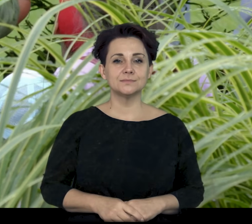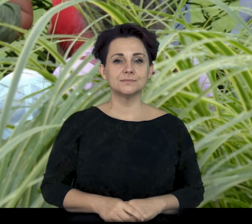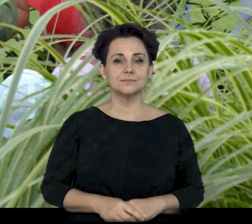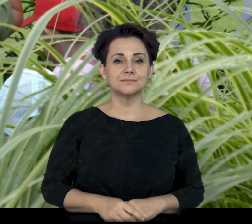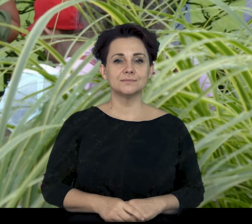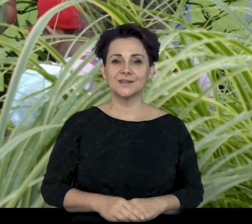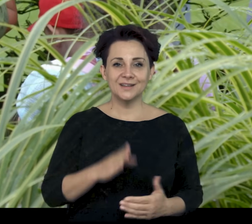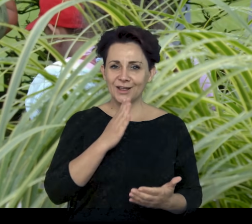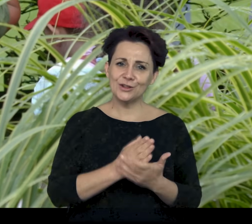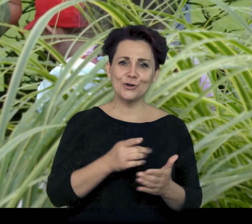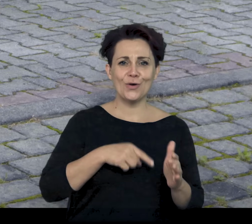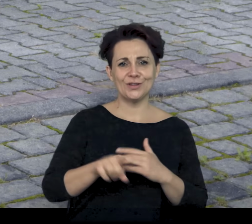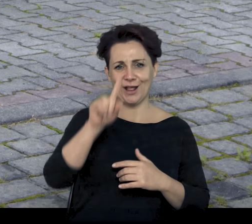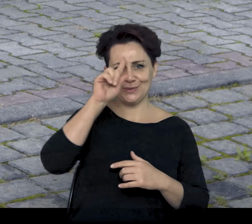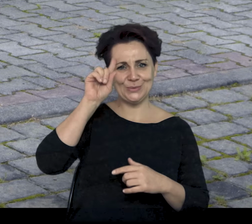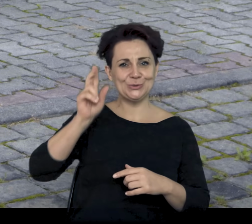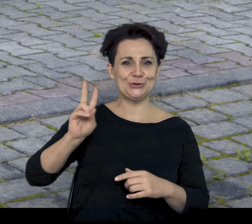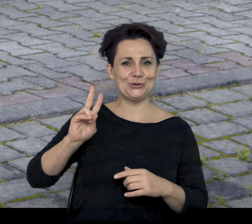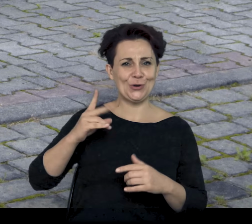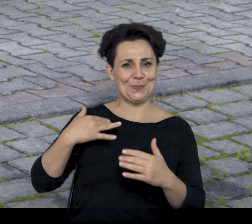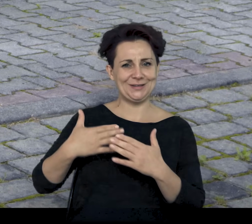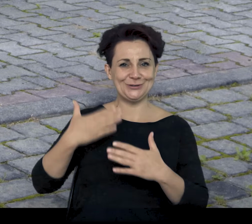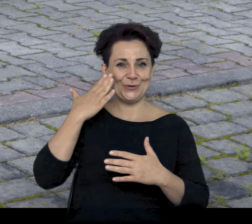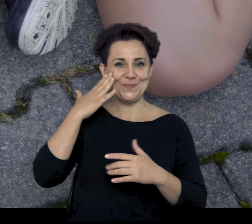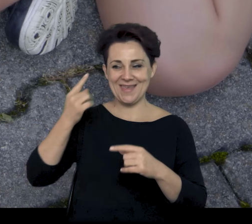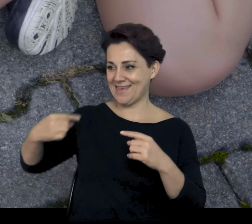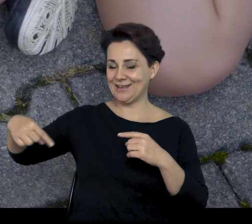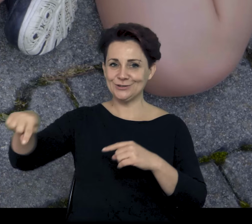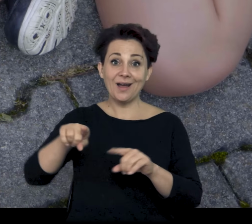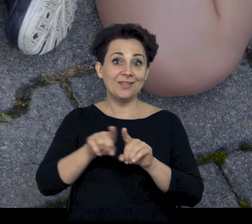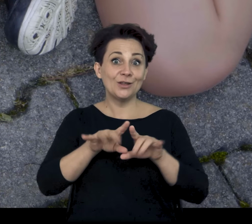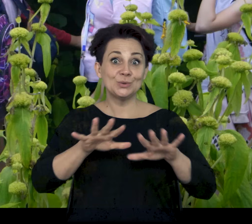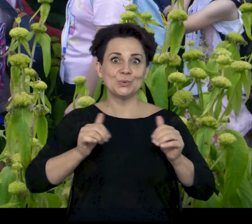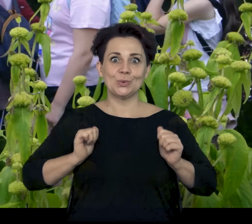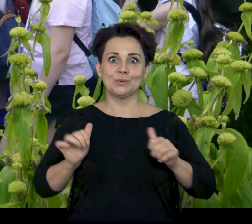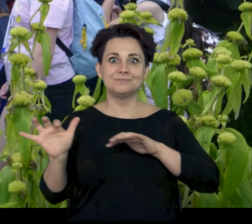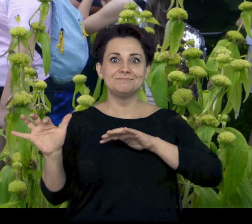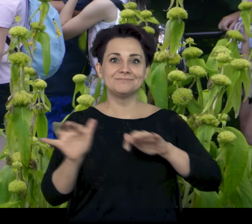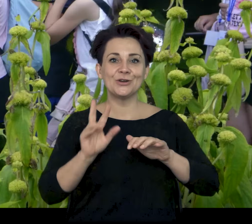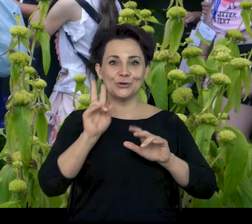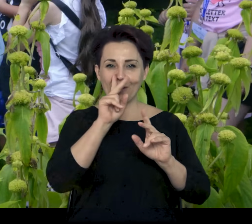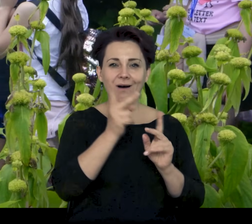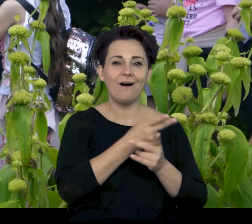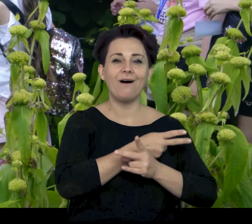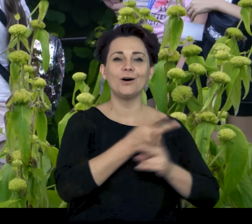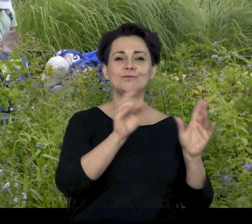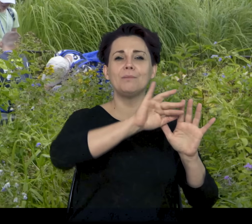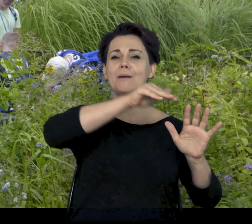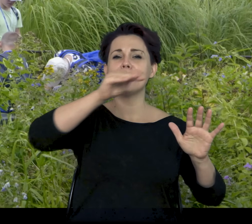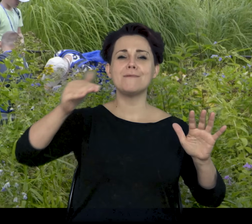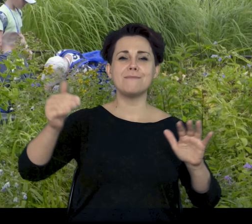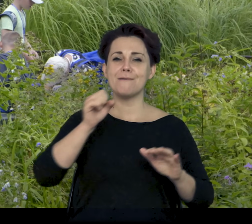Nie tylko dla okolicznych mieszkańców, ale i coraz większej rzeszy turystów. Odwiedzających masyw Babiej